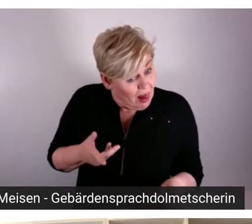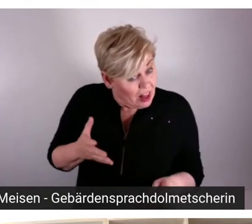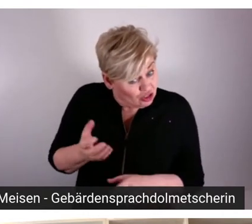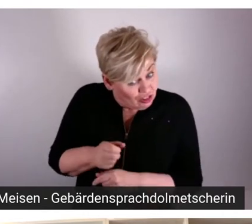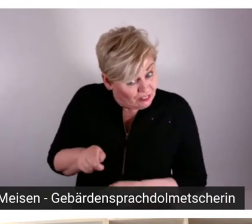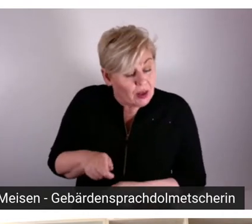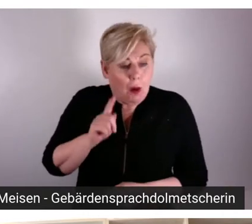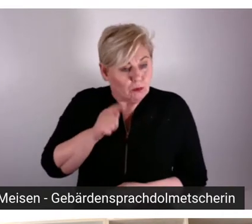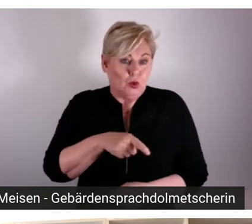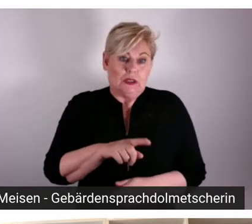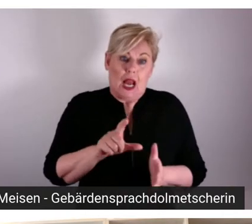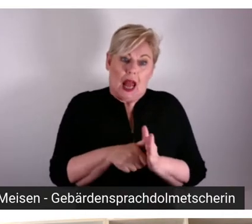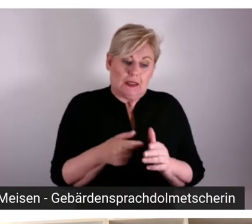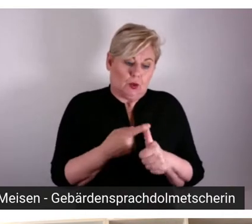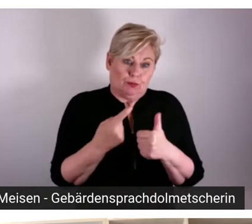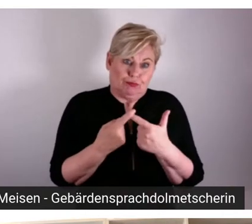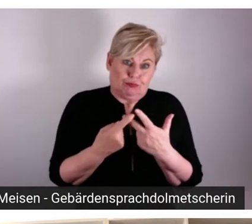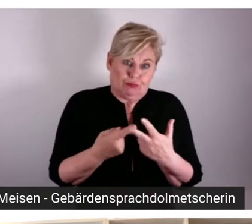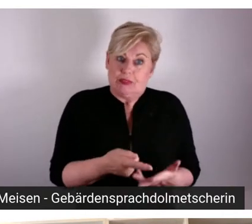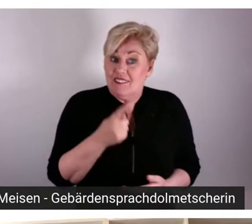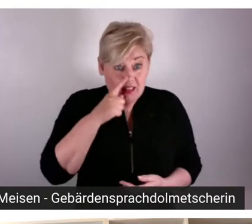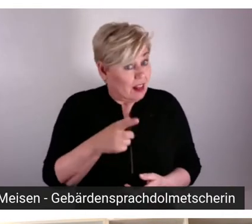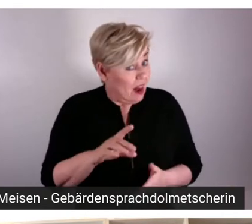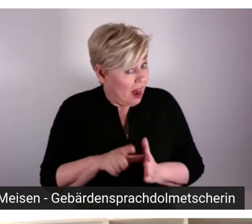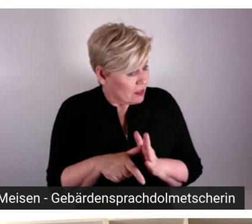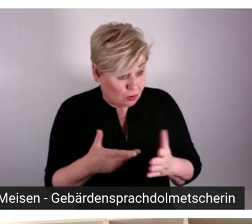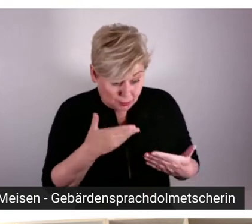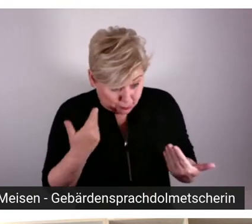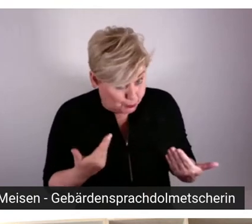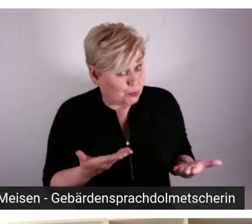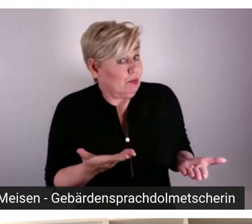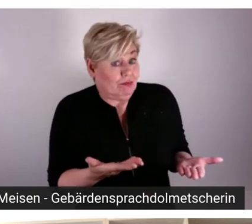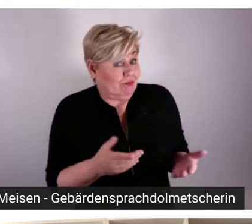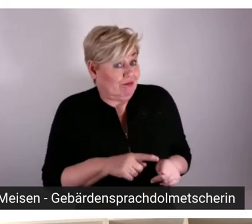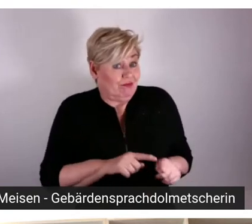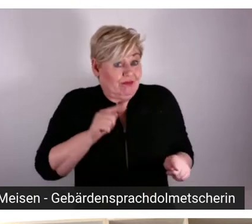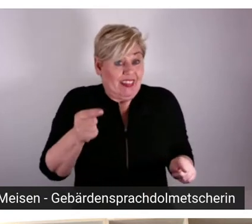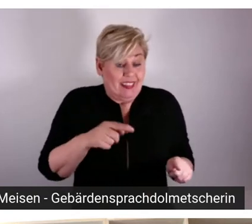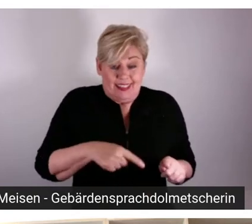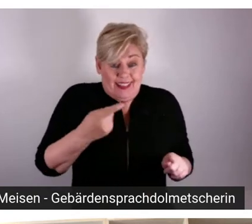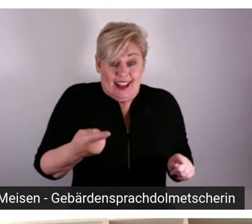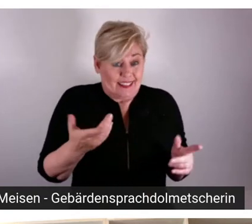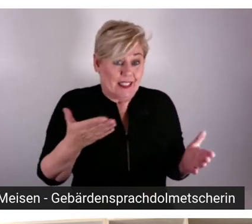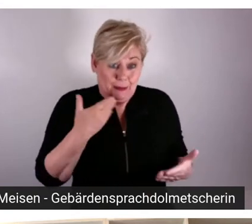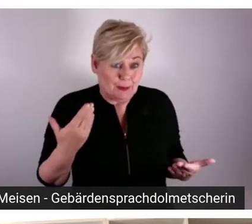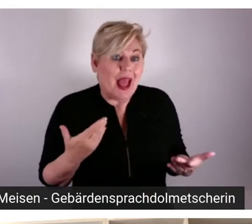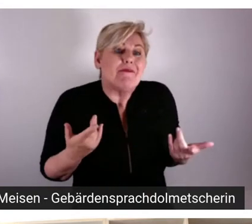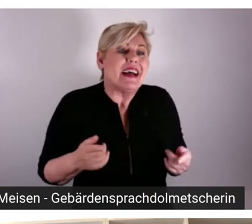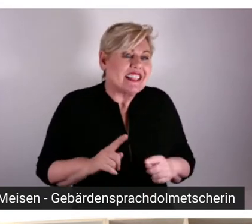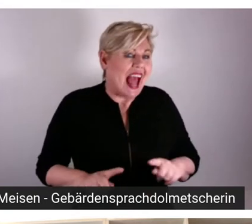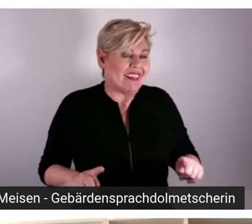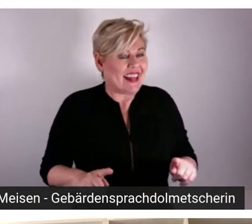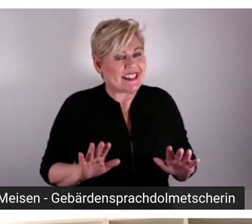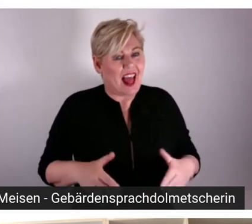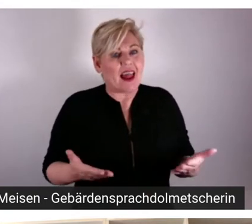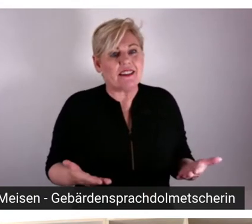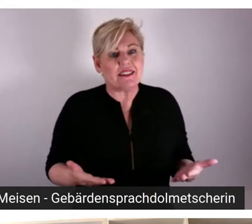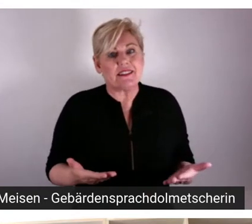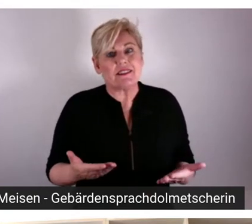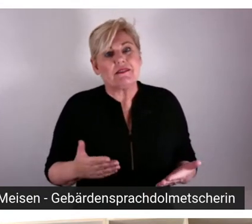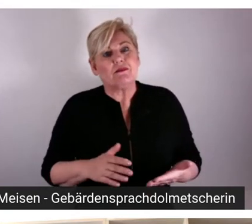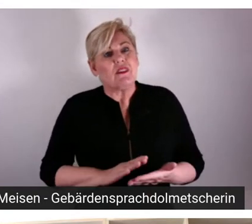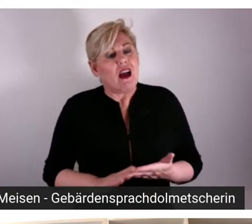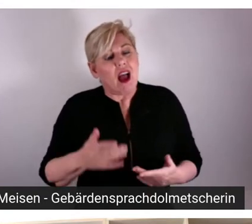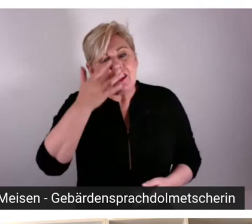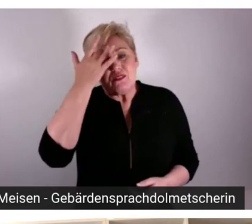musst du diese Leistung erbringen. Wenn du sie nicht erbringst, dann wirst du diese Stufe nicht erreichen. Das ist aber was anderes, als sozusagen für